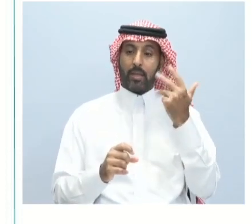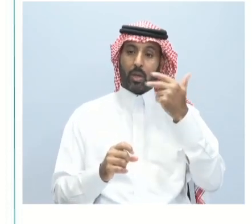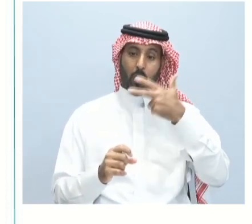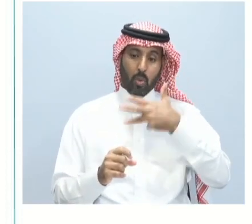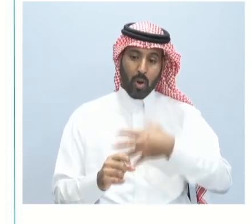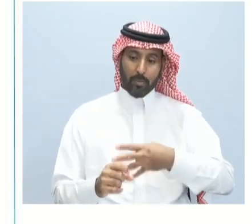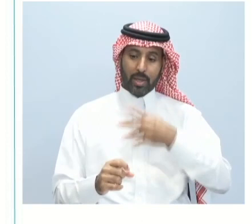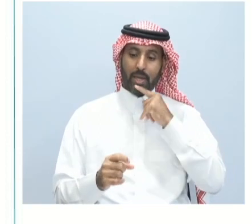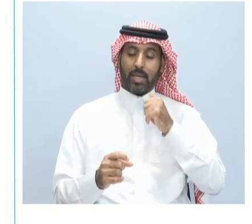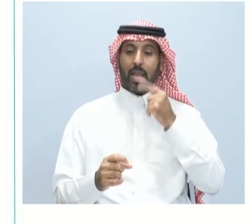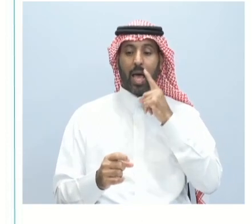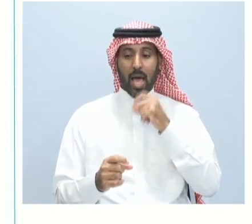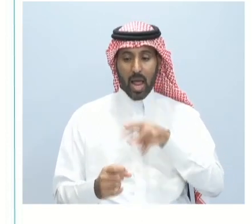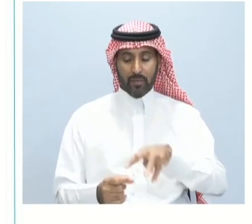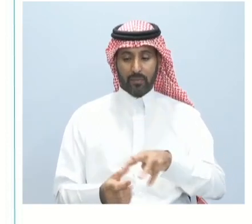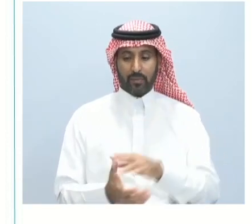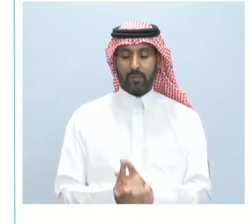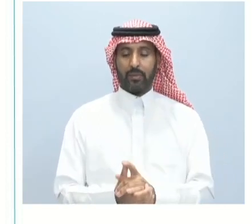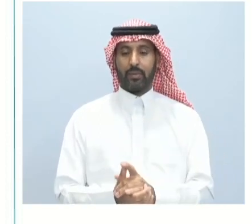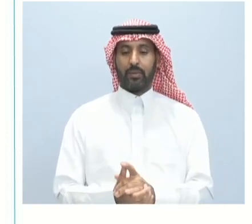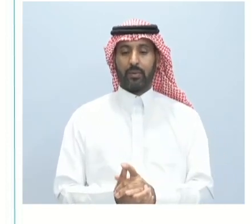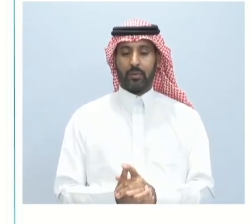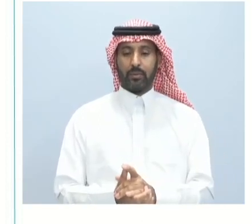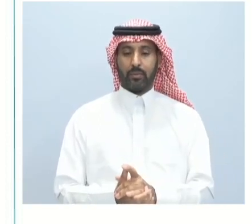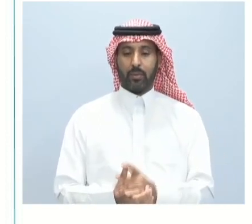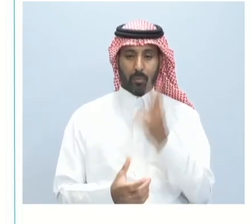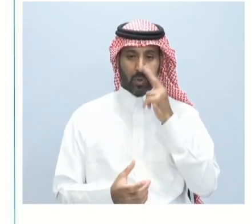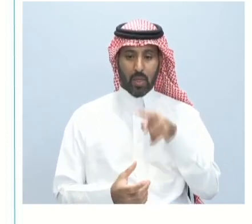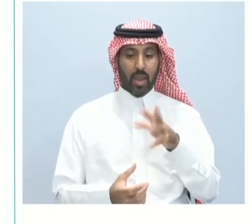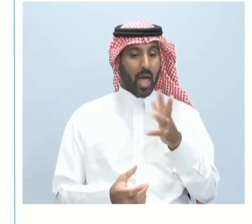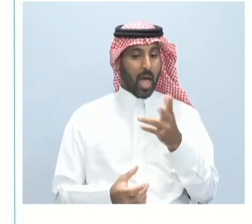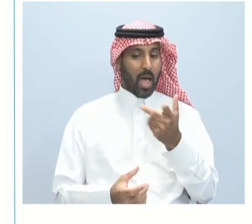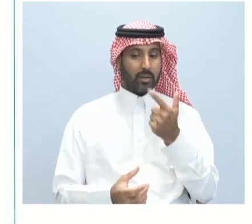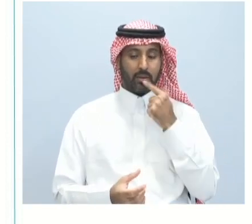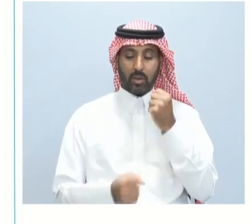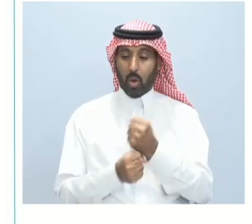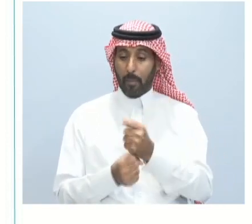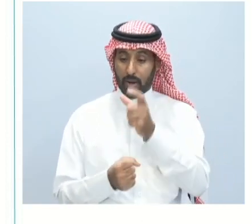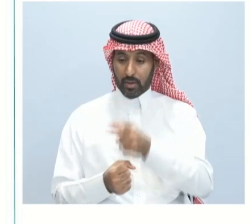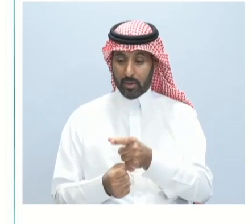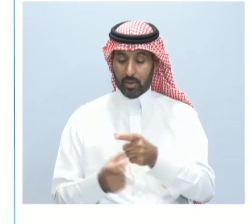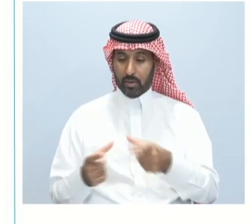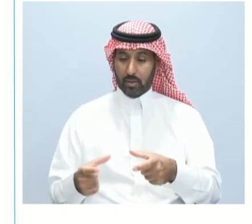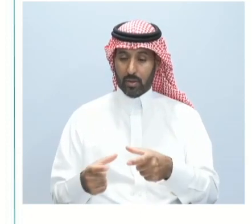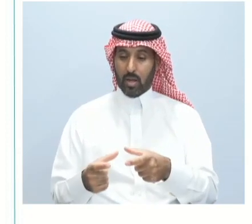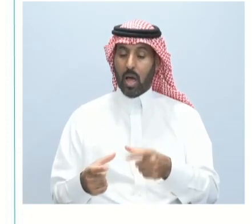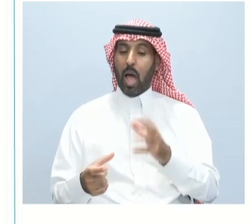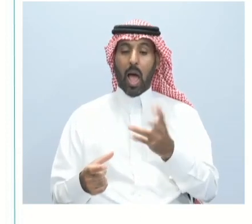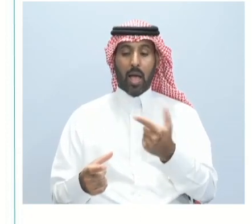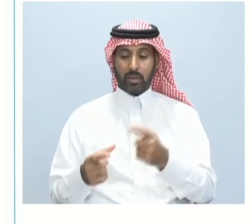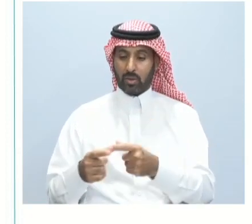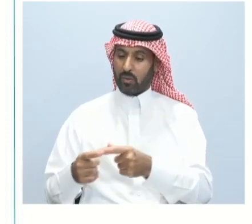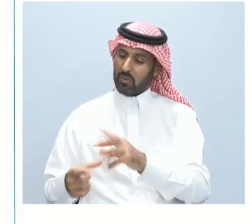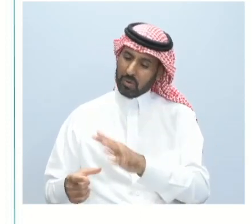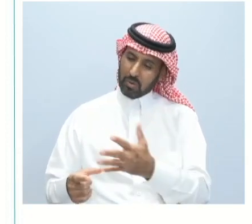8575 على الترتيب بصفه عامه بالنظر الى عدد العمال المعطى فان عدد الفرق الممكنه